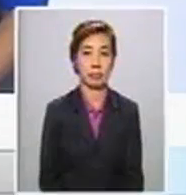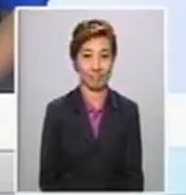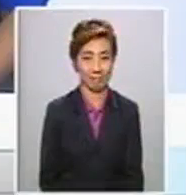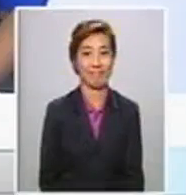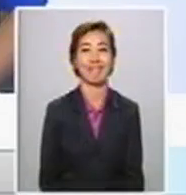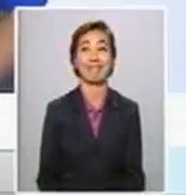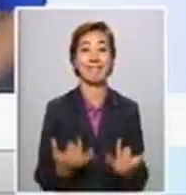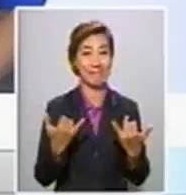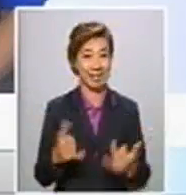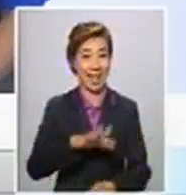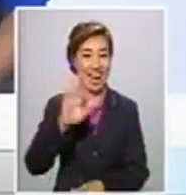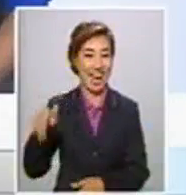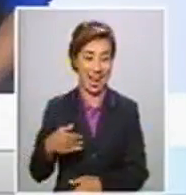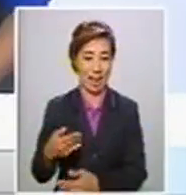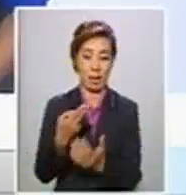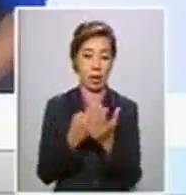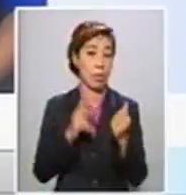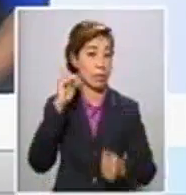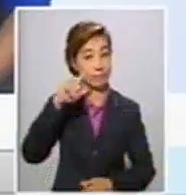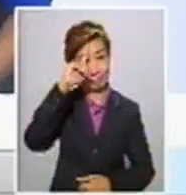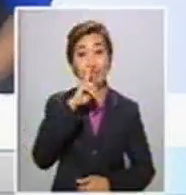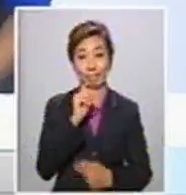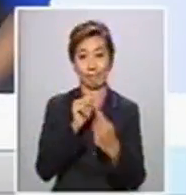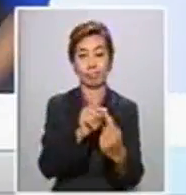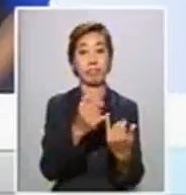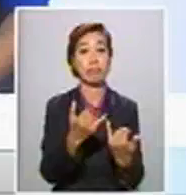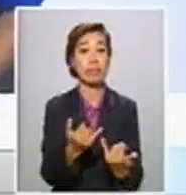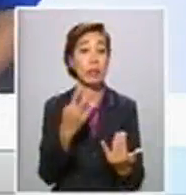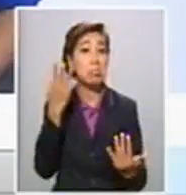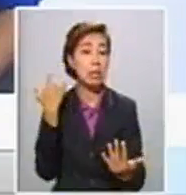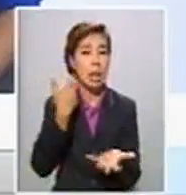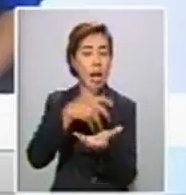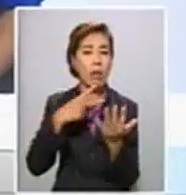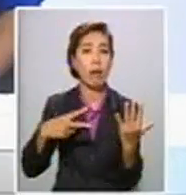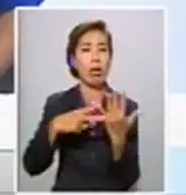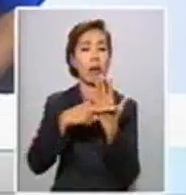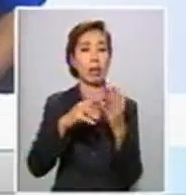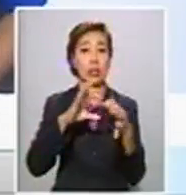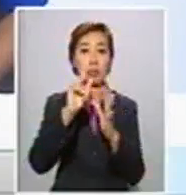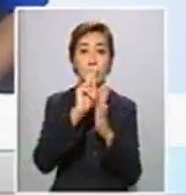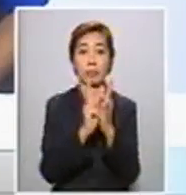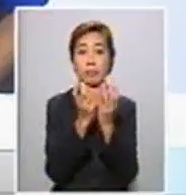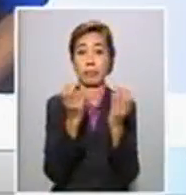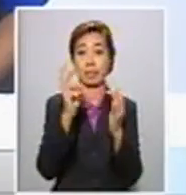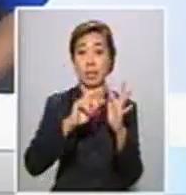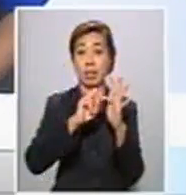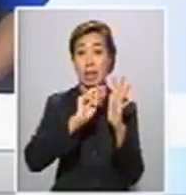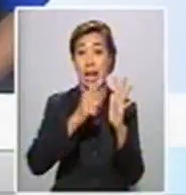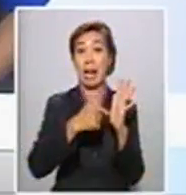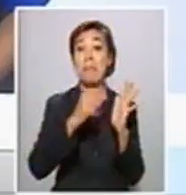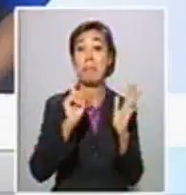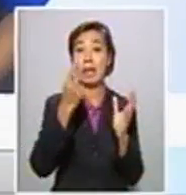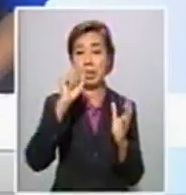เอาละครับท่านผู้ชมฮะกลับมาที่คู่ข่าวเสาร์อาทิตย์กันต่อนะครับค้างไว้ที่เรื่องของร่างรัฐธรรมนูญฉบับใหม่น